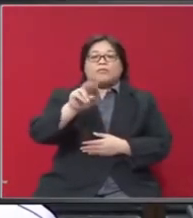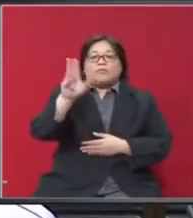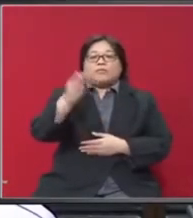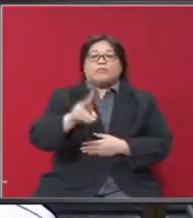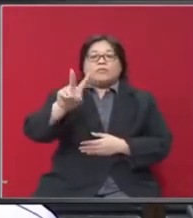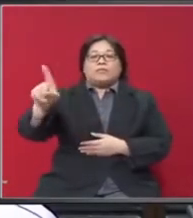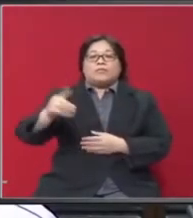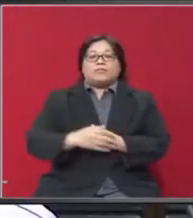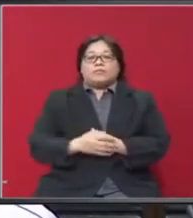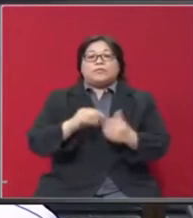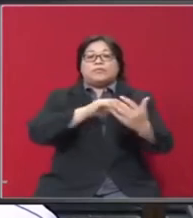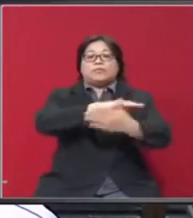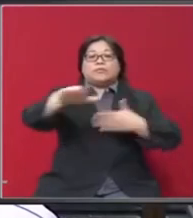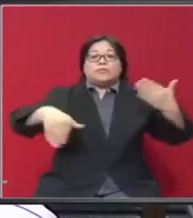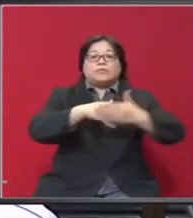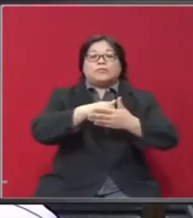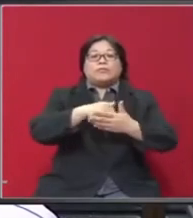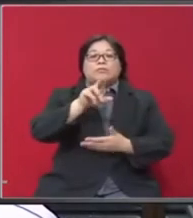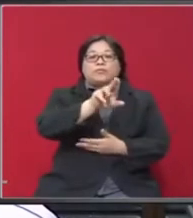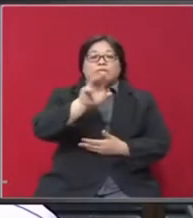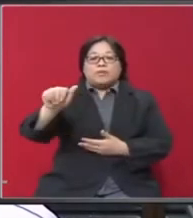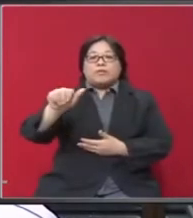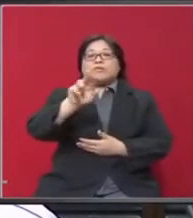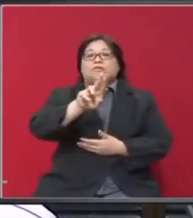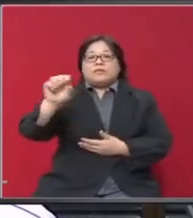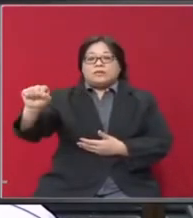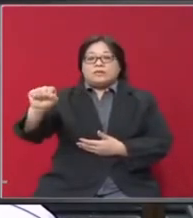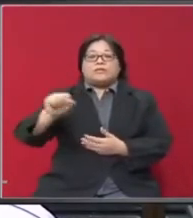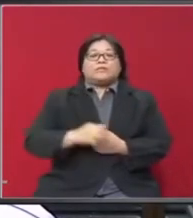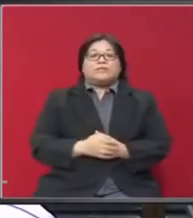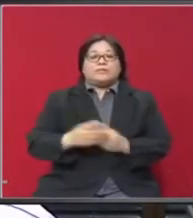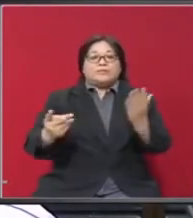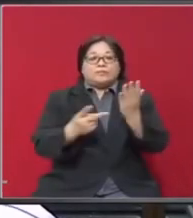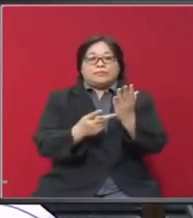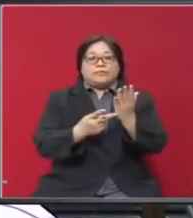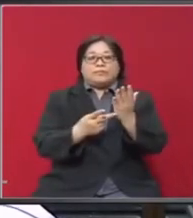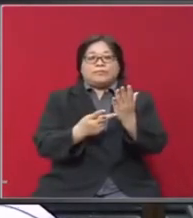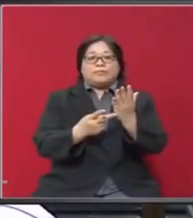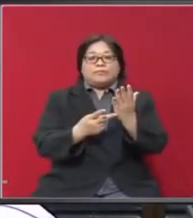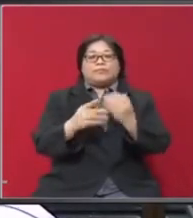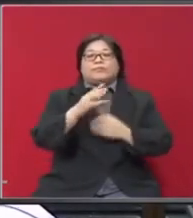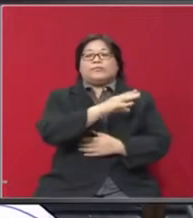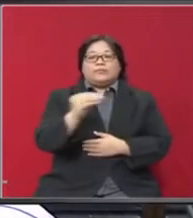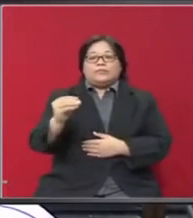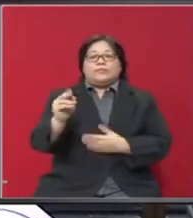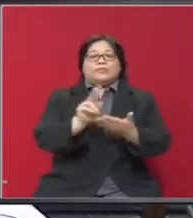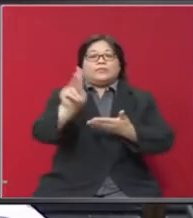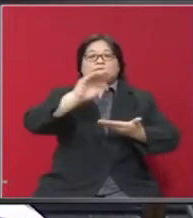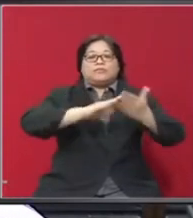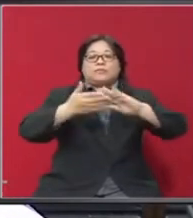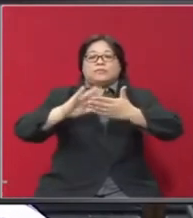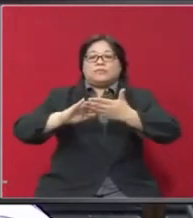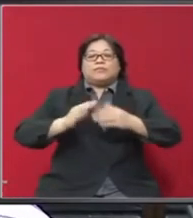21 di semua industri awam universal swasta Hai di politeknik dan juga polisi